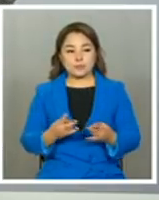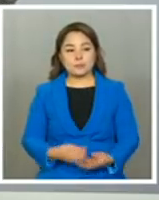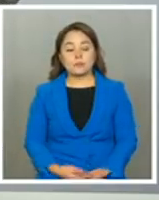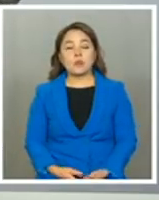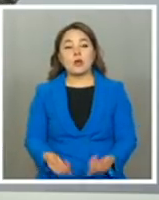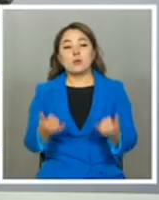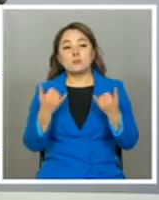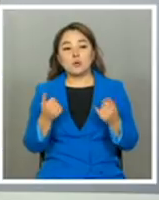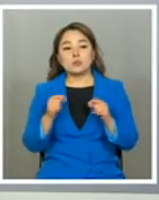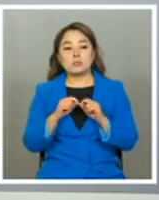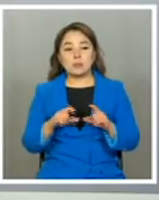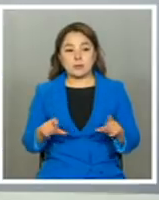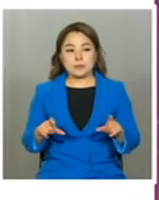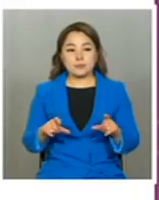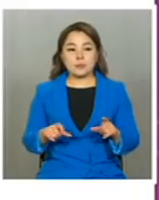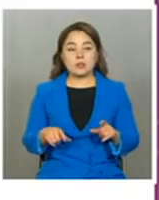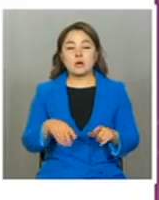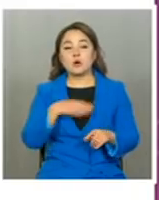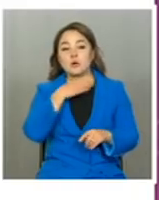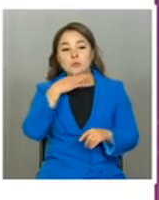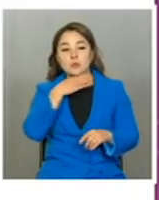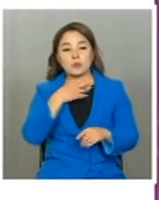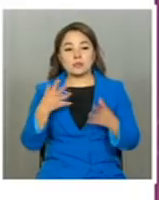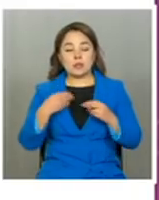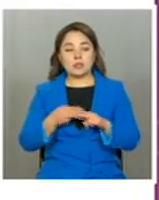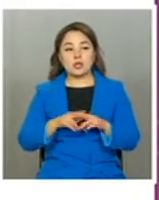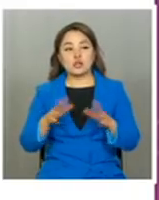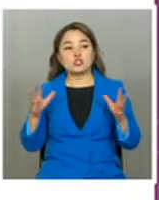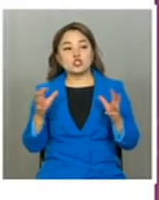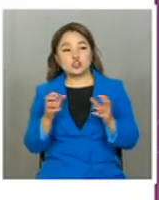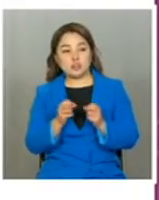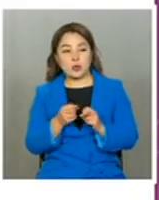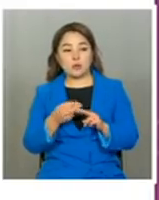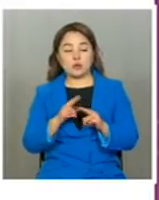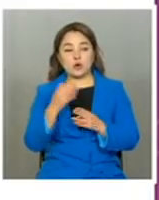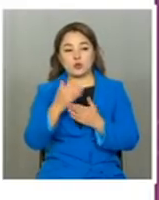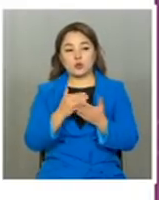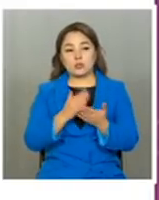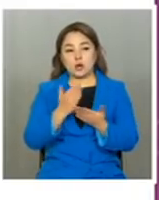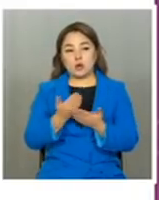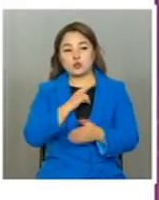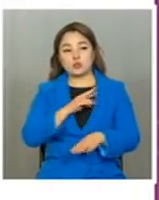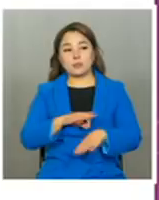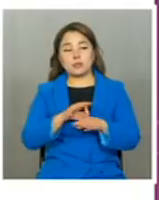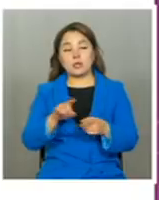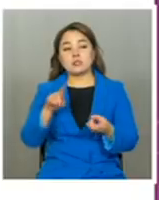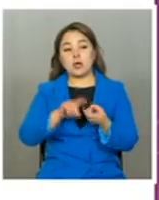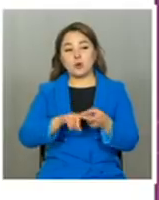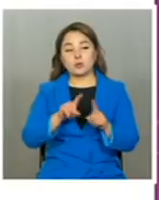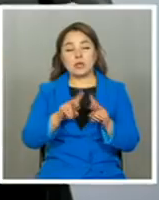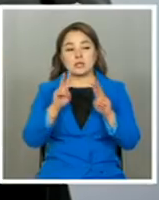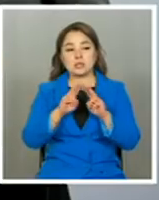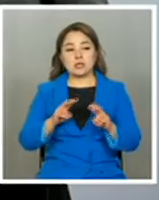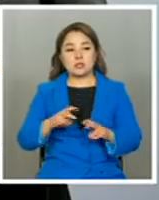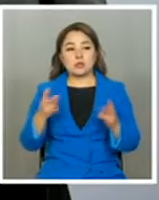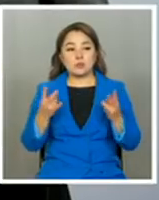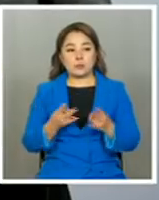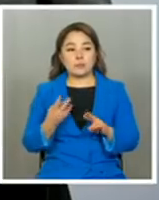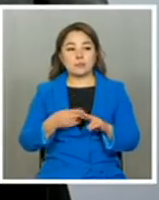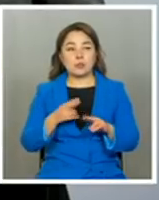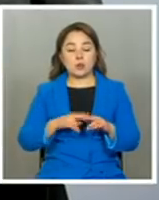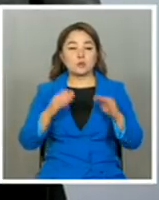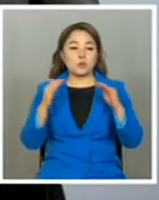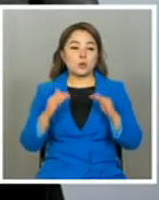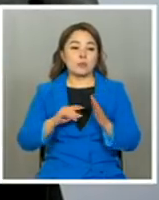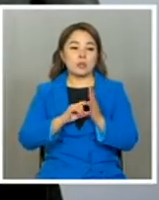Бүгінгі сабақта бұлшық еттің жиырылу жиілігіне бұлшық ет жұмысының тәуелділігін зерттейміз. Төменгі